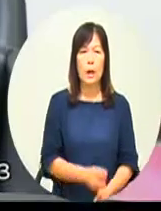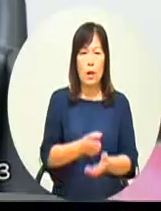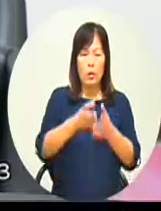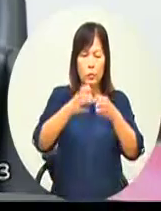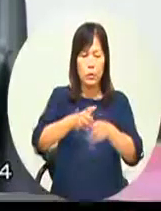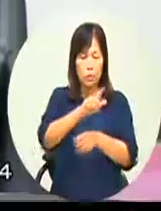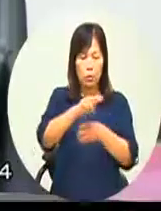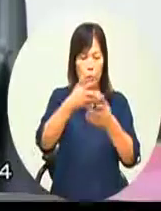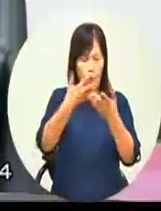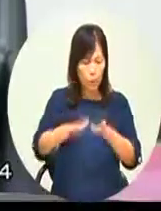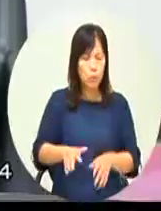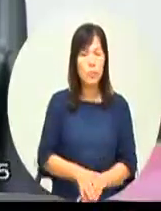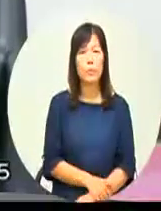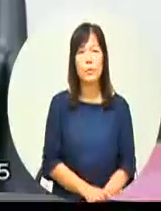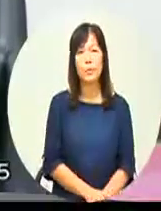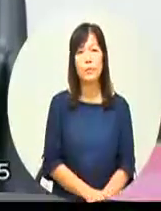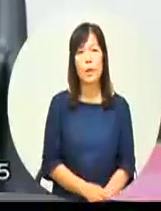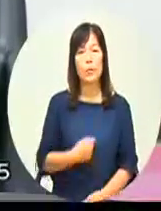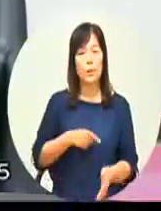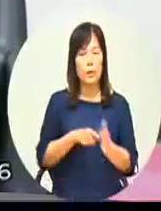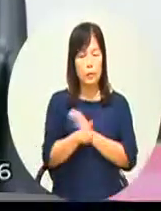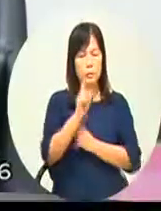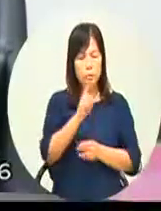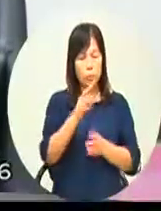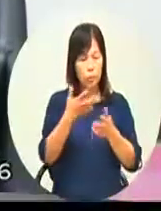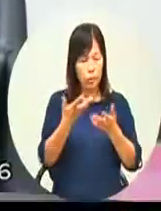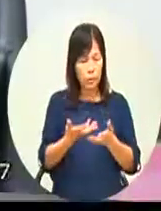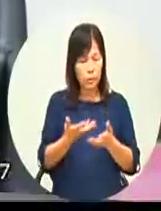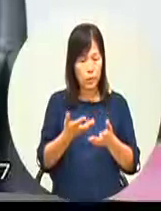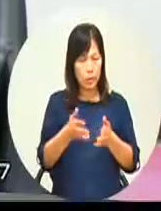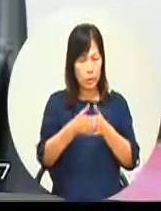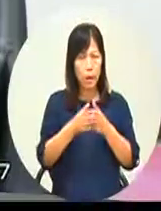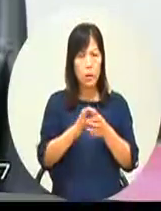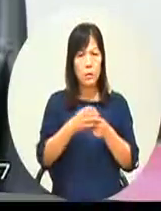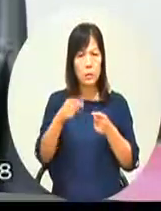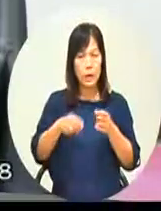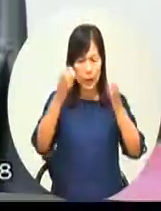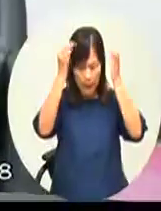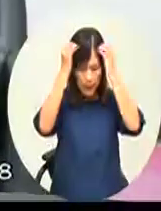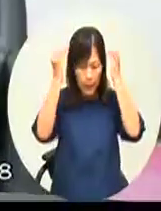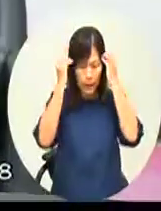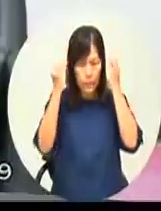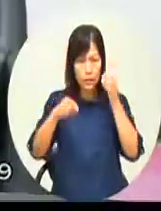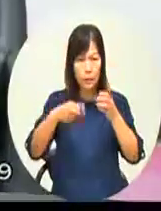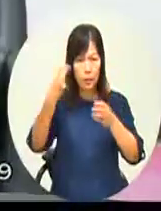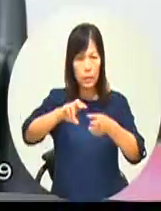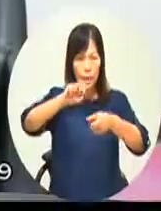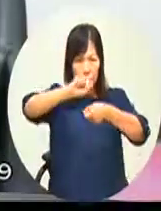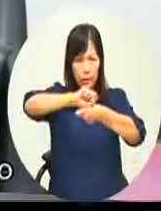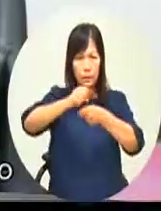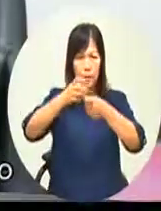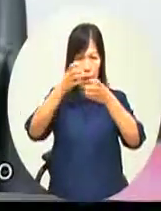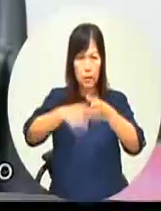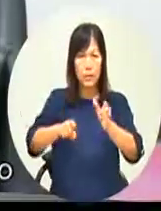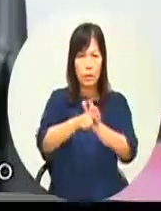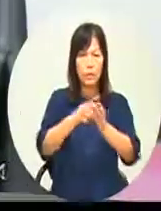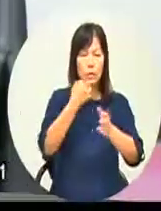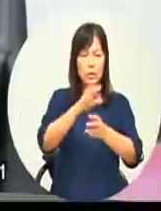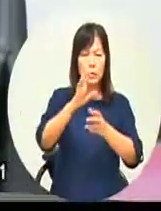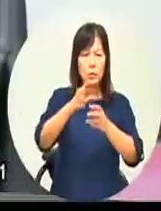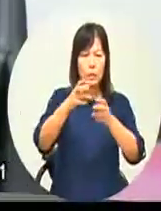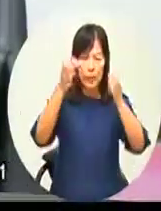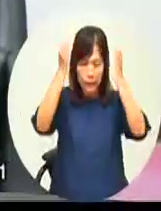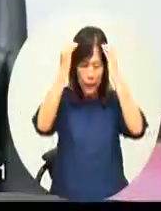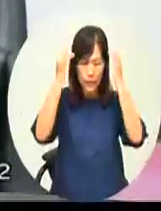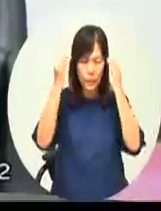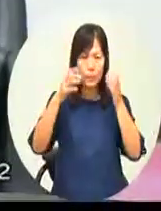多。那在这里我一直在强调应该要在我们的楠梓增加一个楠梓的交通转运站，